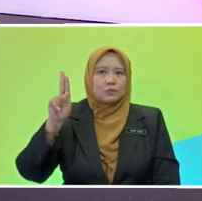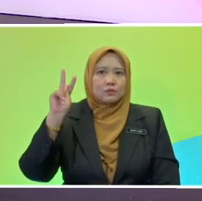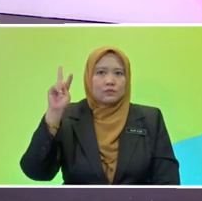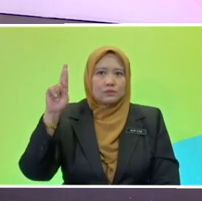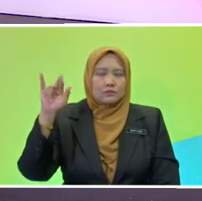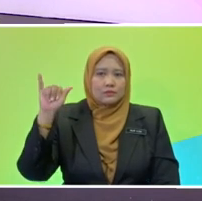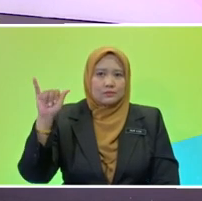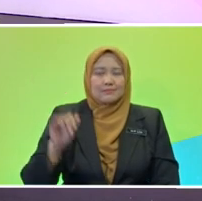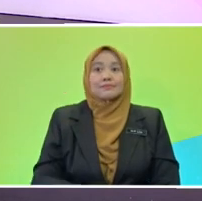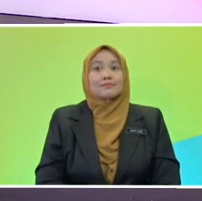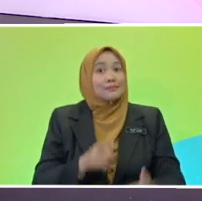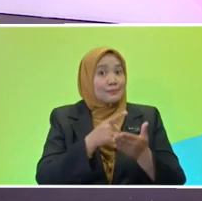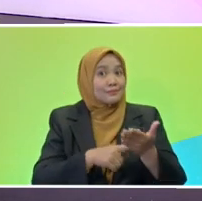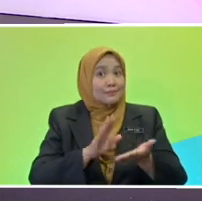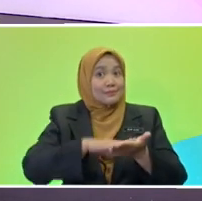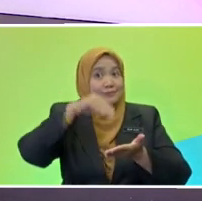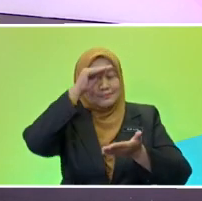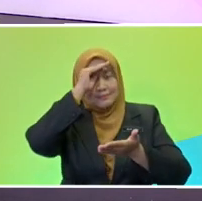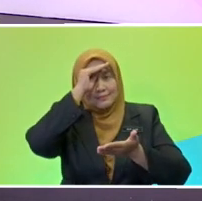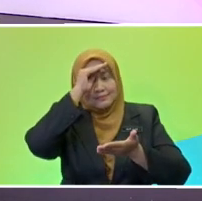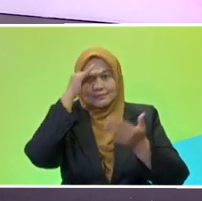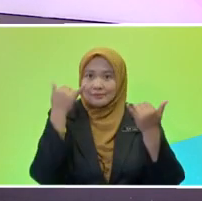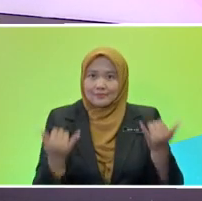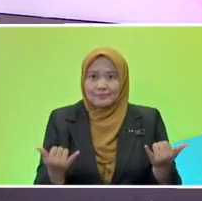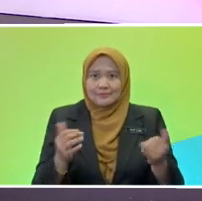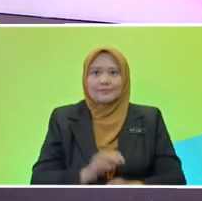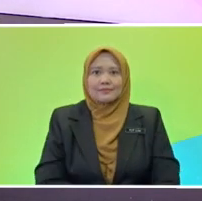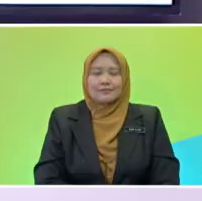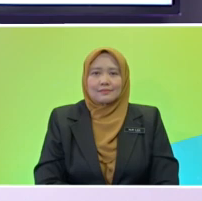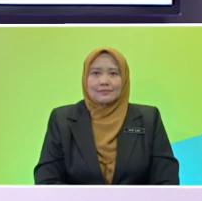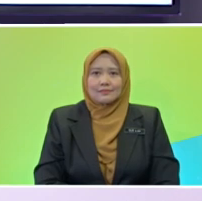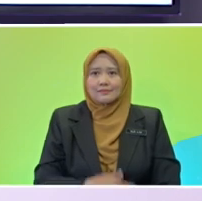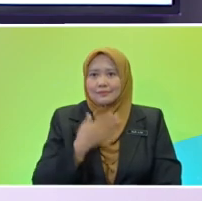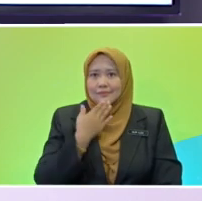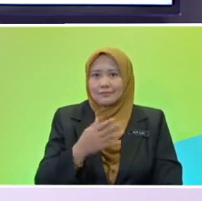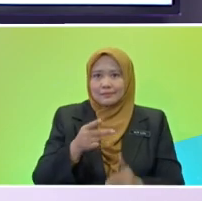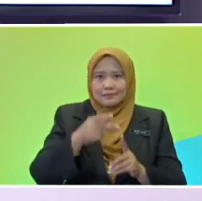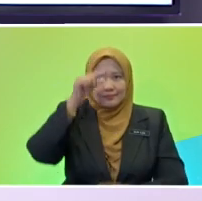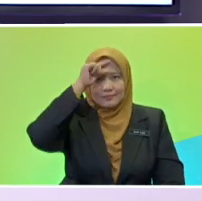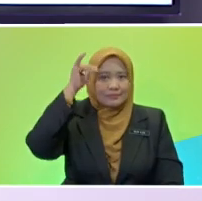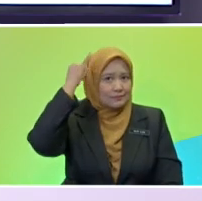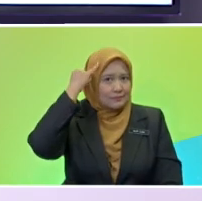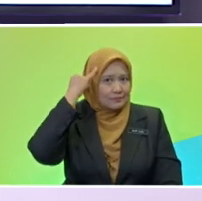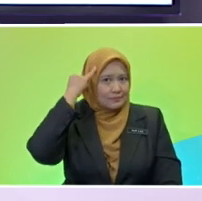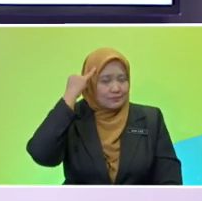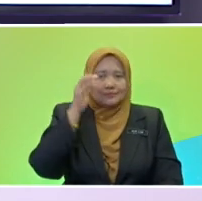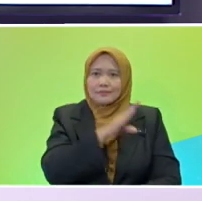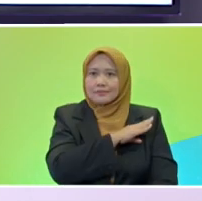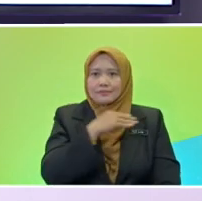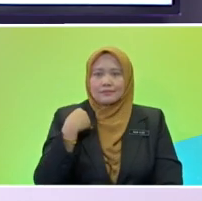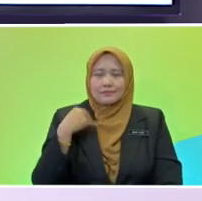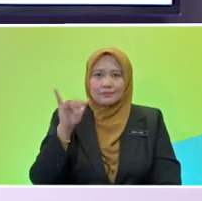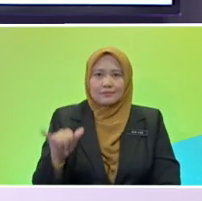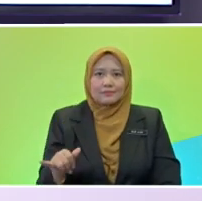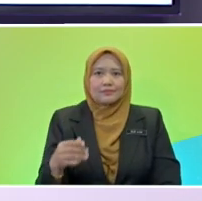kita baik Terima kasih Abang Irfan dan yang berada di rumah ataupun di luar sana Baik